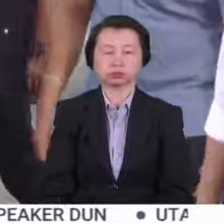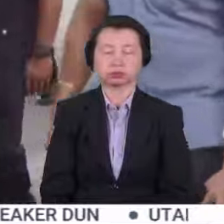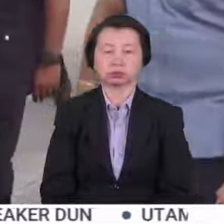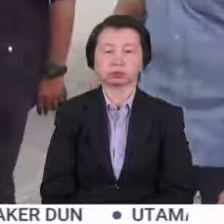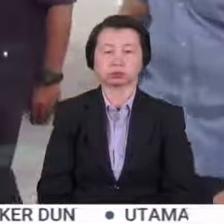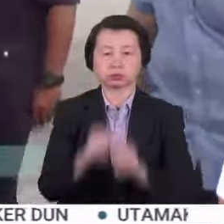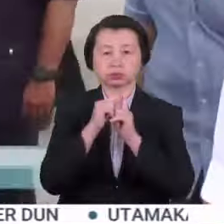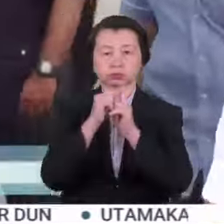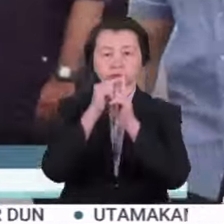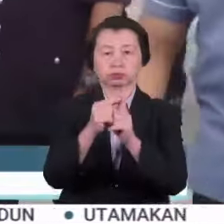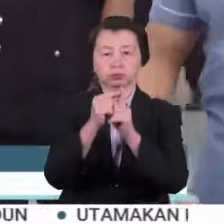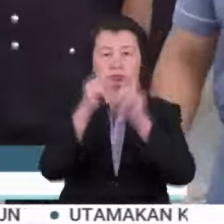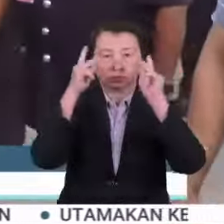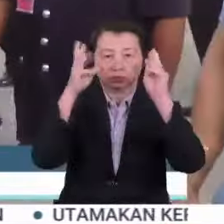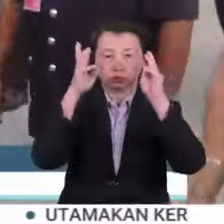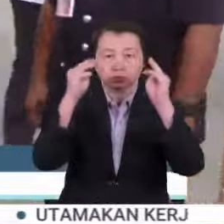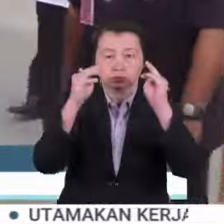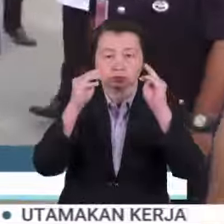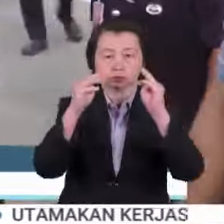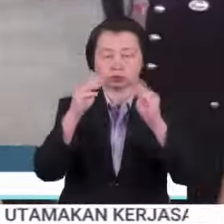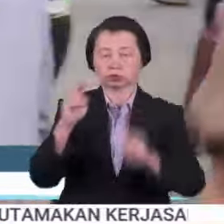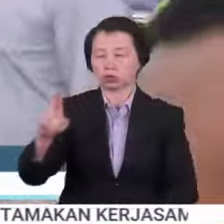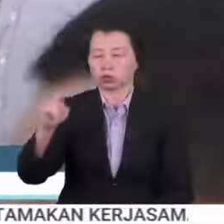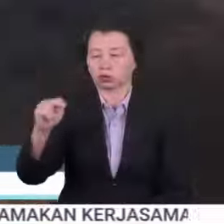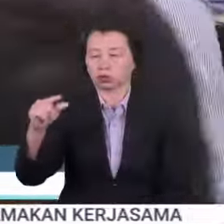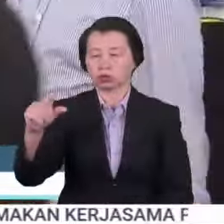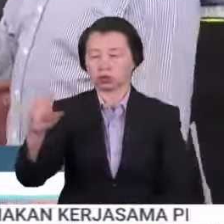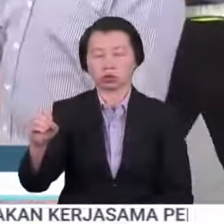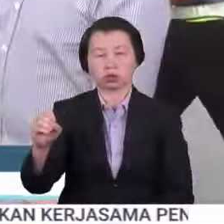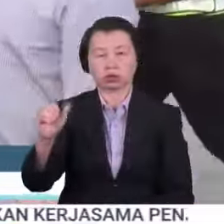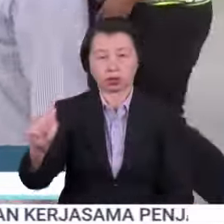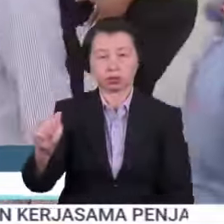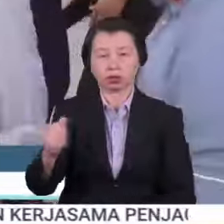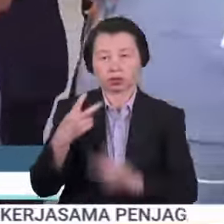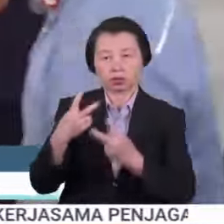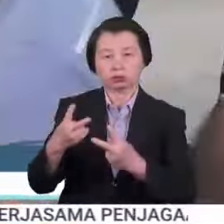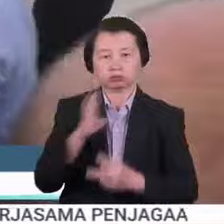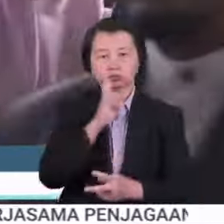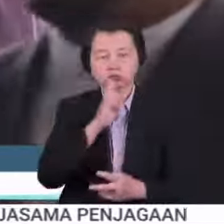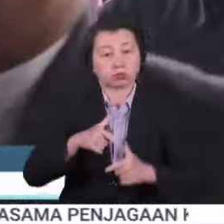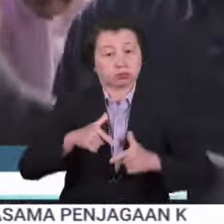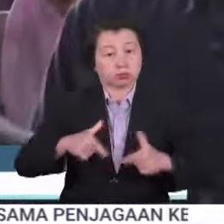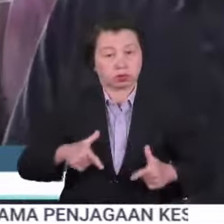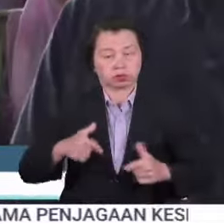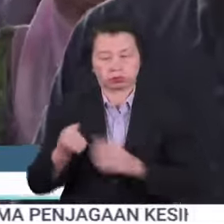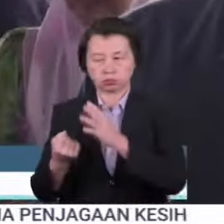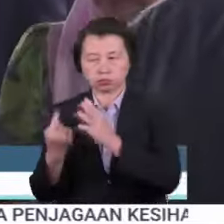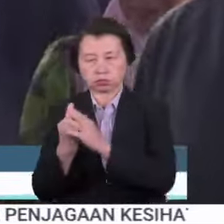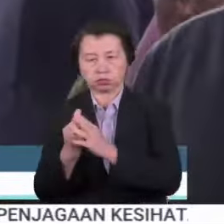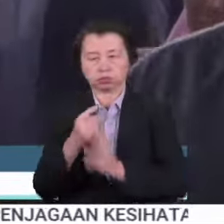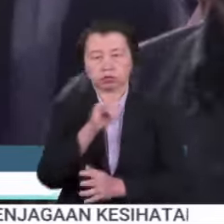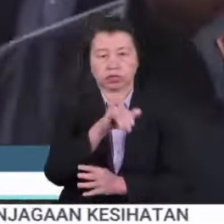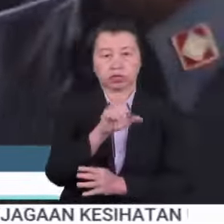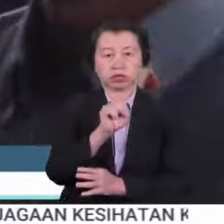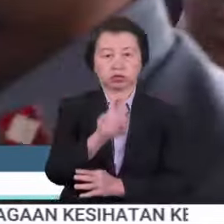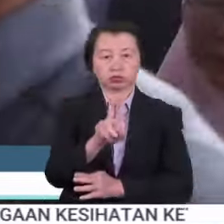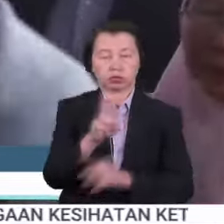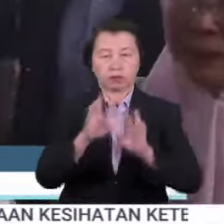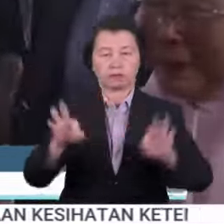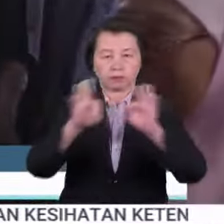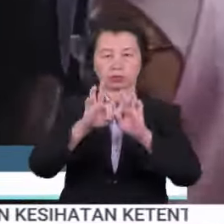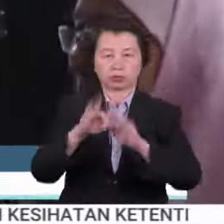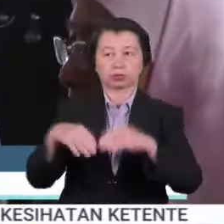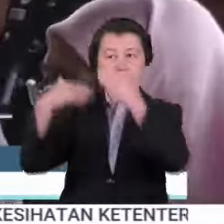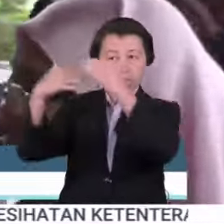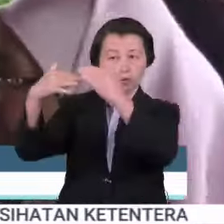Sementara itu, kenyataan Perdana Menteri pada sesi UNGGA kali ini disifatkan berani apabila membangkitkan beberapa isu penting di